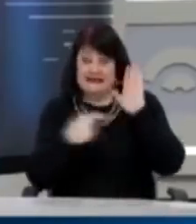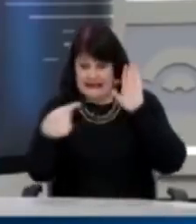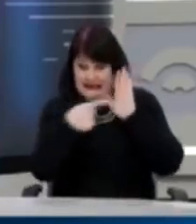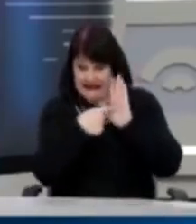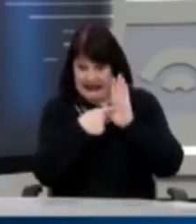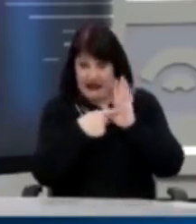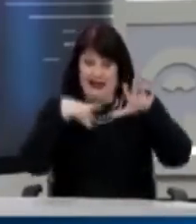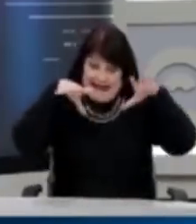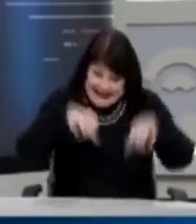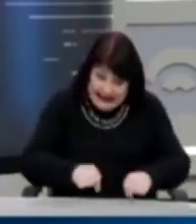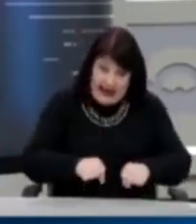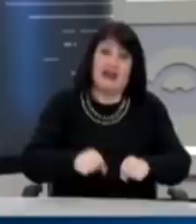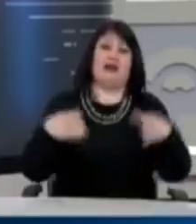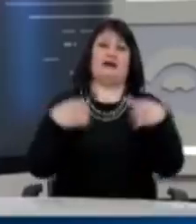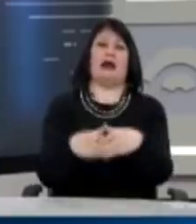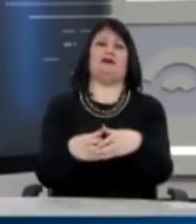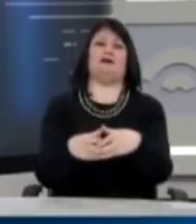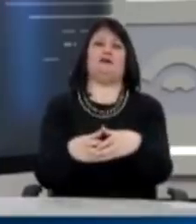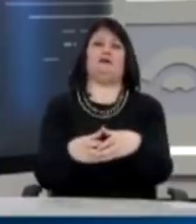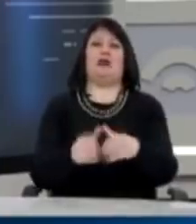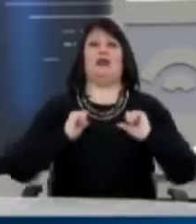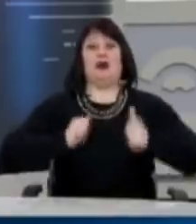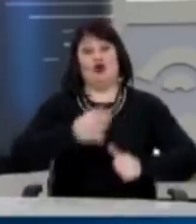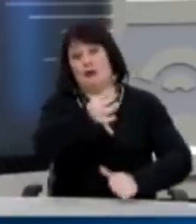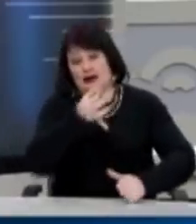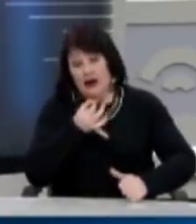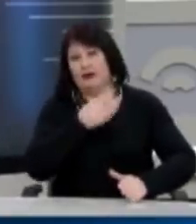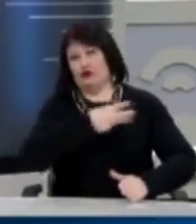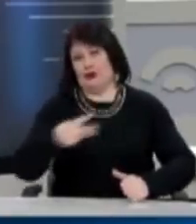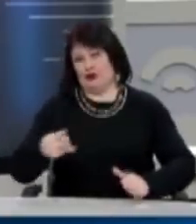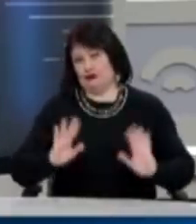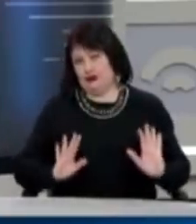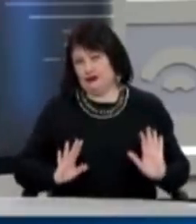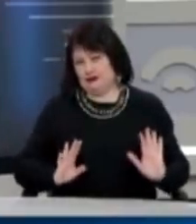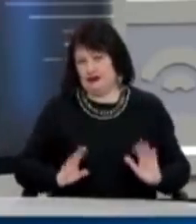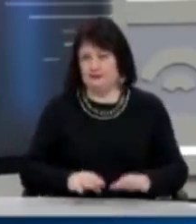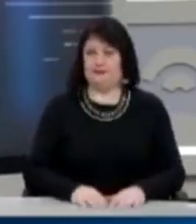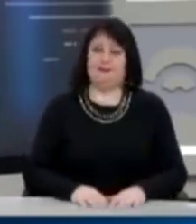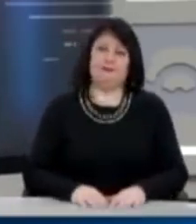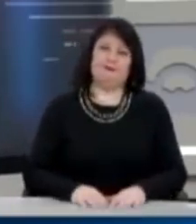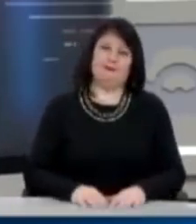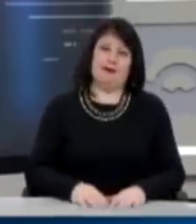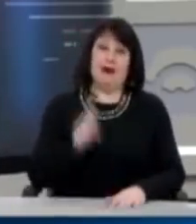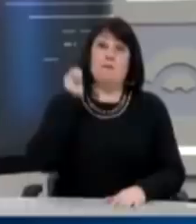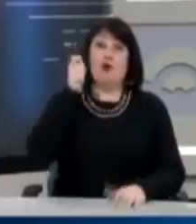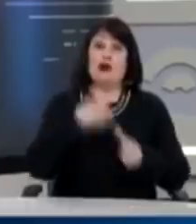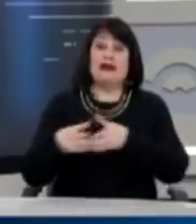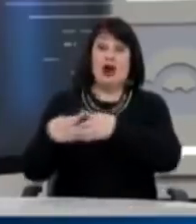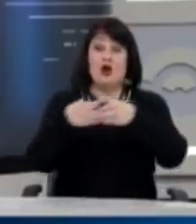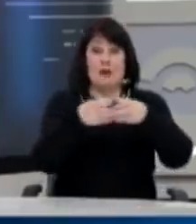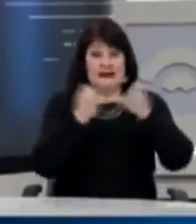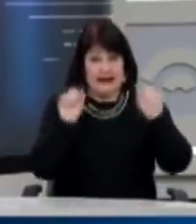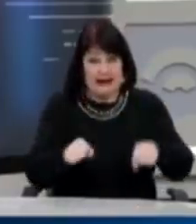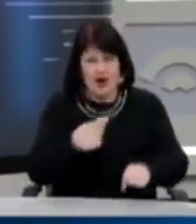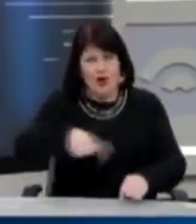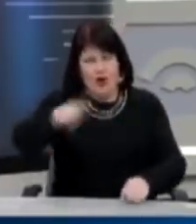της κυρίαρχης τάξης. Αλλά δεν τολμάνε να το πούνε. Σε αυτό το χαρακτήρα συμφωνούν τα άλλα κόμματα.